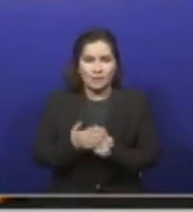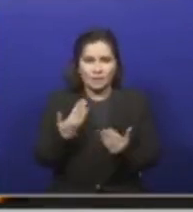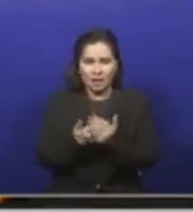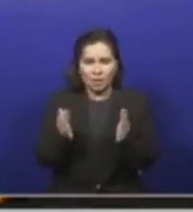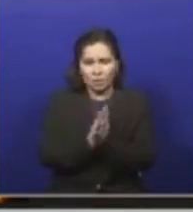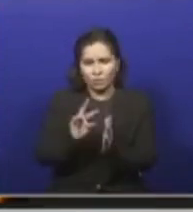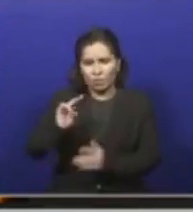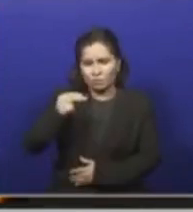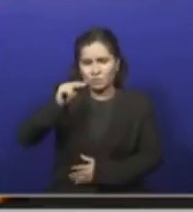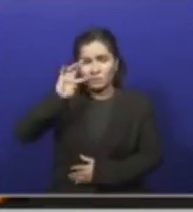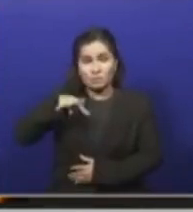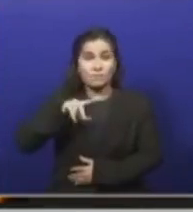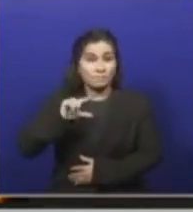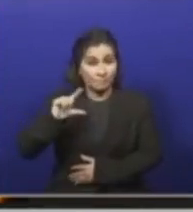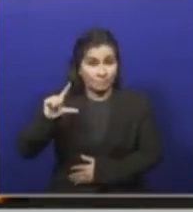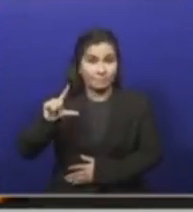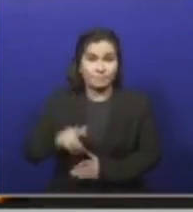ท